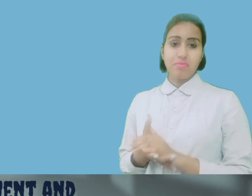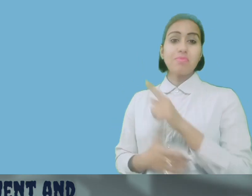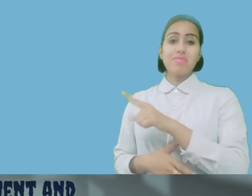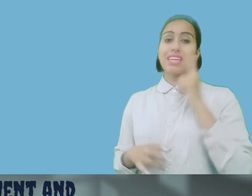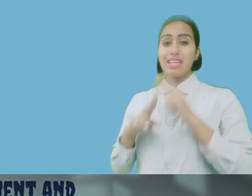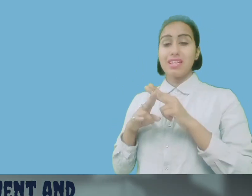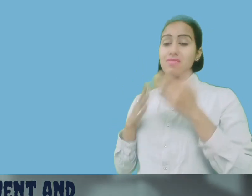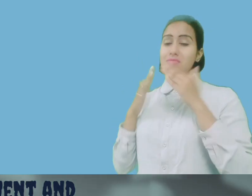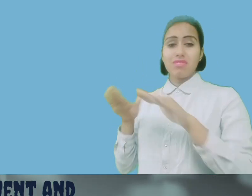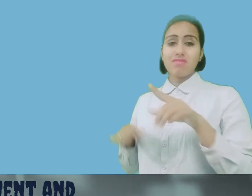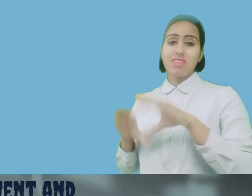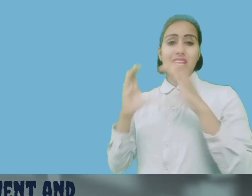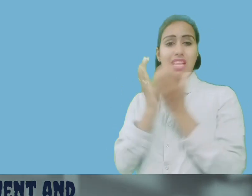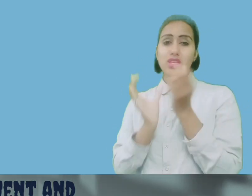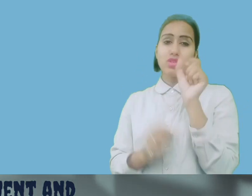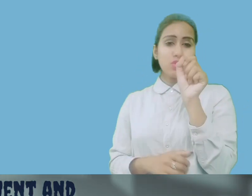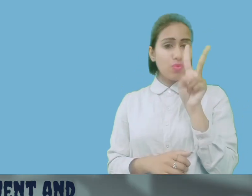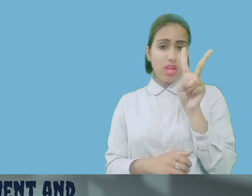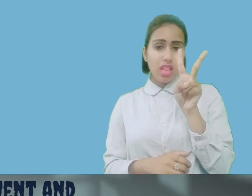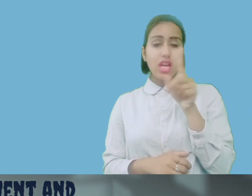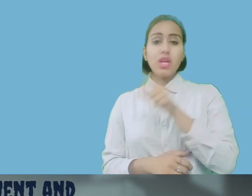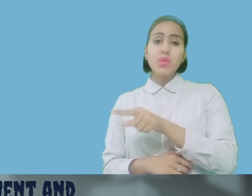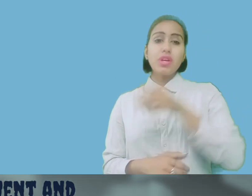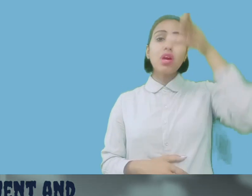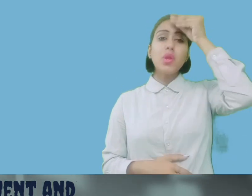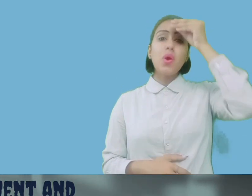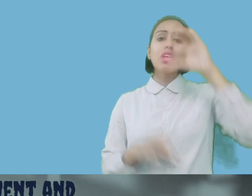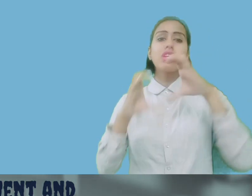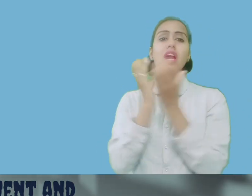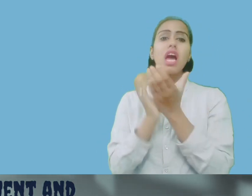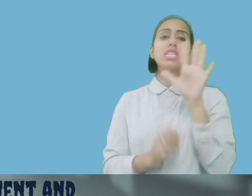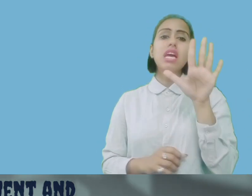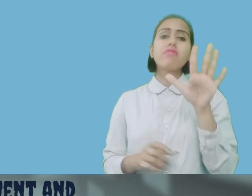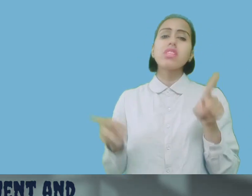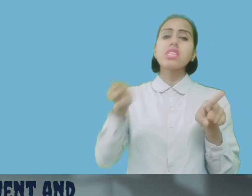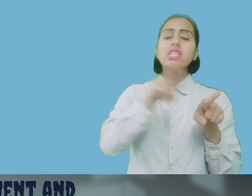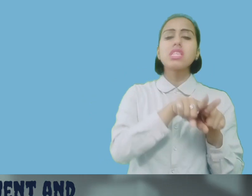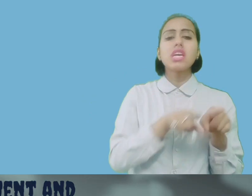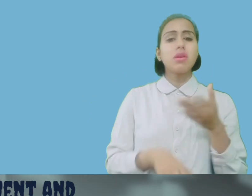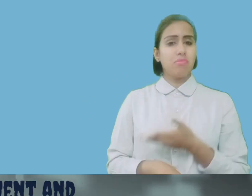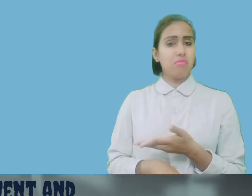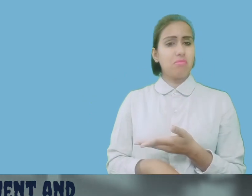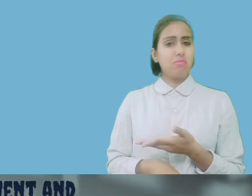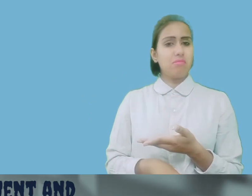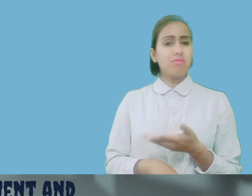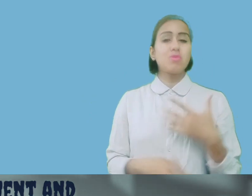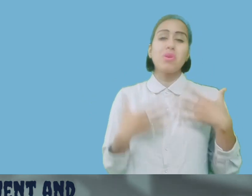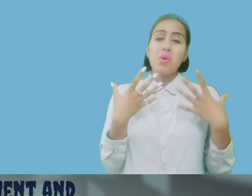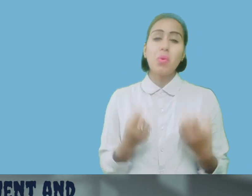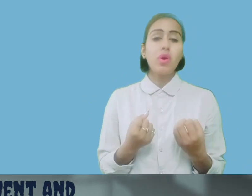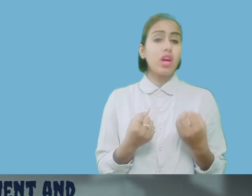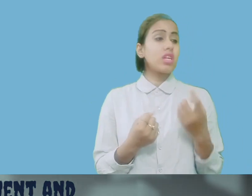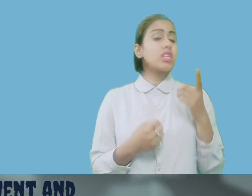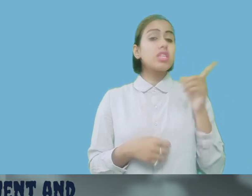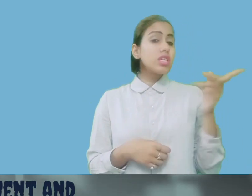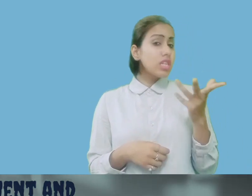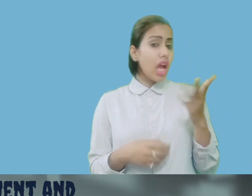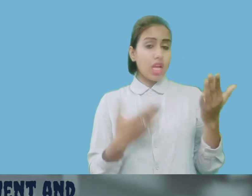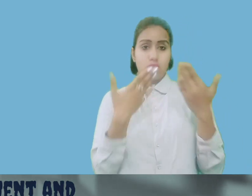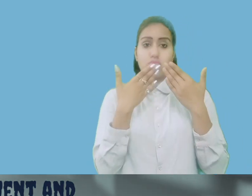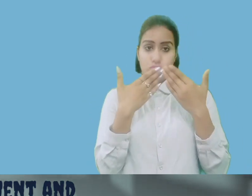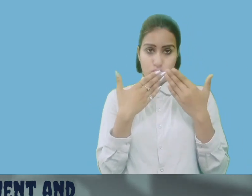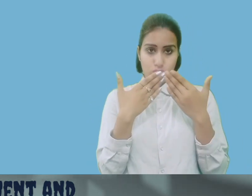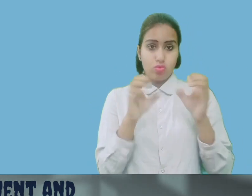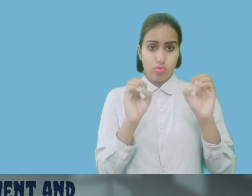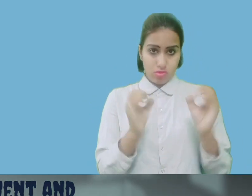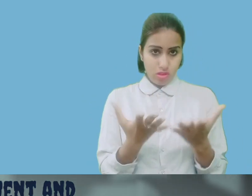लिए आपको क्या करना है, आपको सिर्फ एक ब्रिज मेंटेन करना है जो कि थ्रू द साइन लैंग्वेज हो सकता है। पर लोगों की ये सोच है कि हम उसके जैसा नहीं बनेंगे, हम